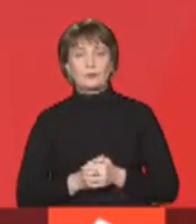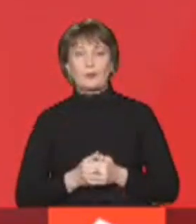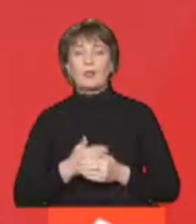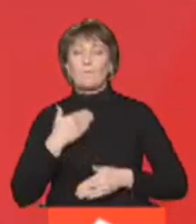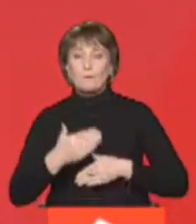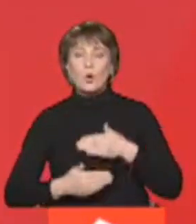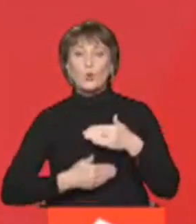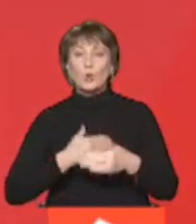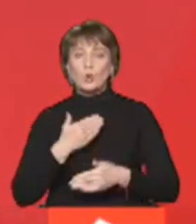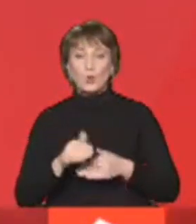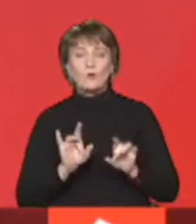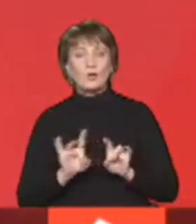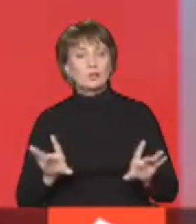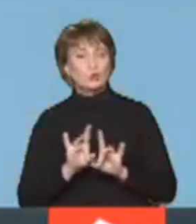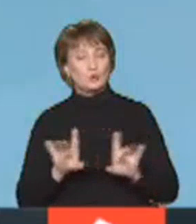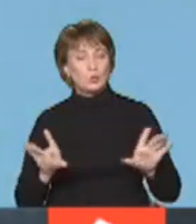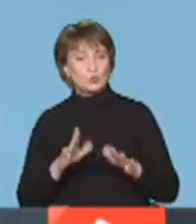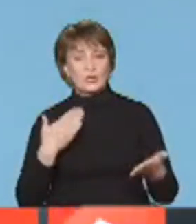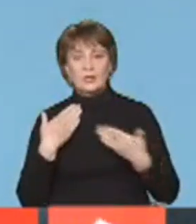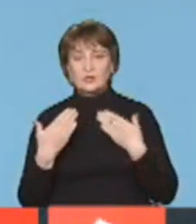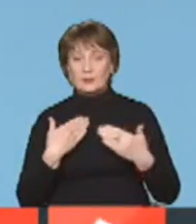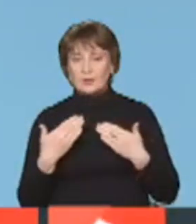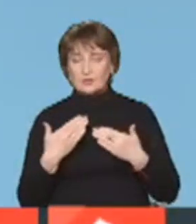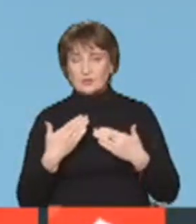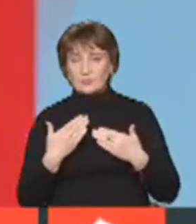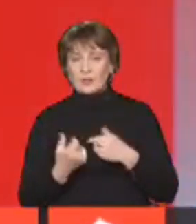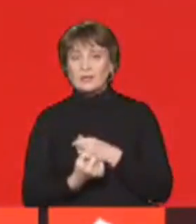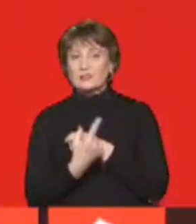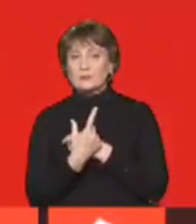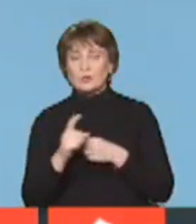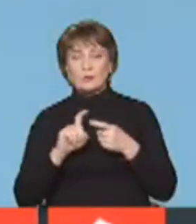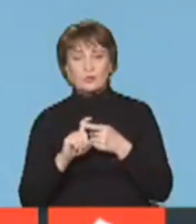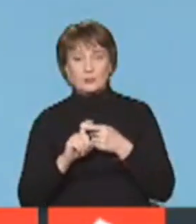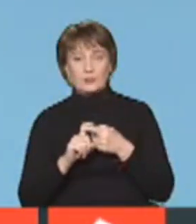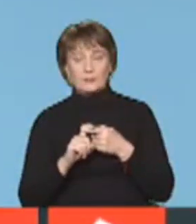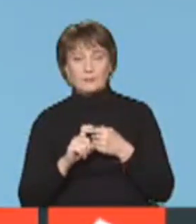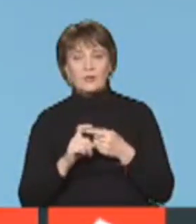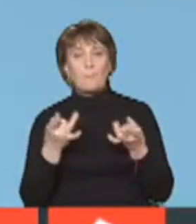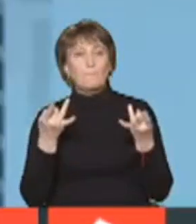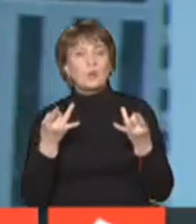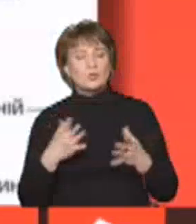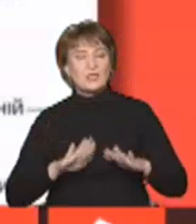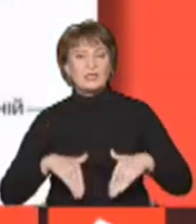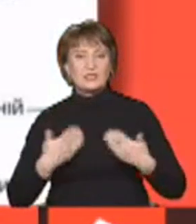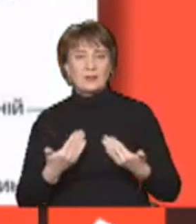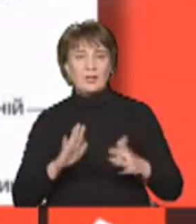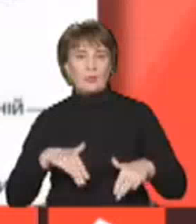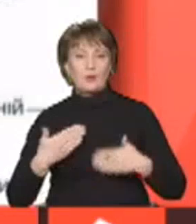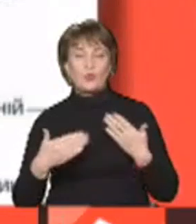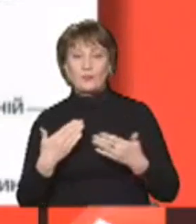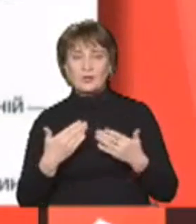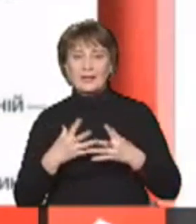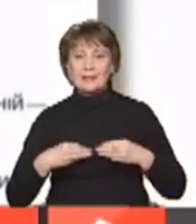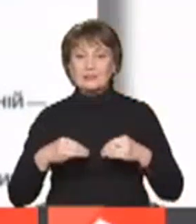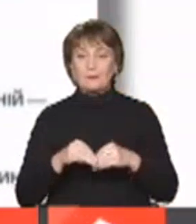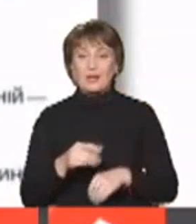Покрокову інструкцію з реагування на симптоми ковіду створили для українців. Прості, але дієві поради розробили в Академії